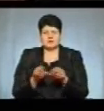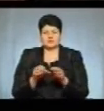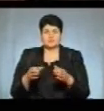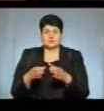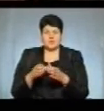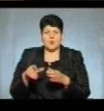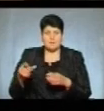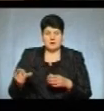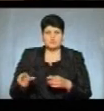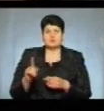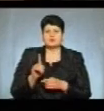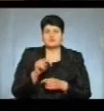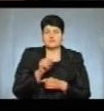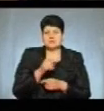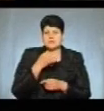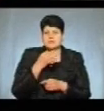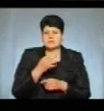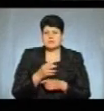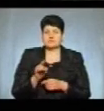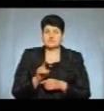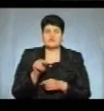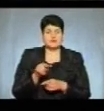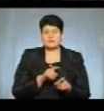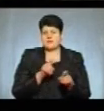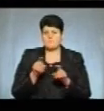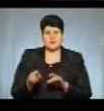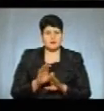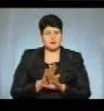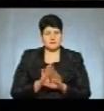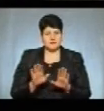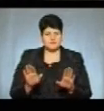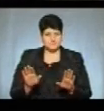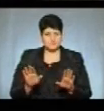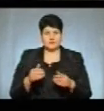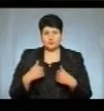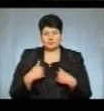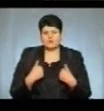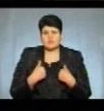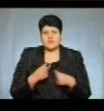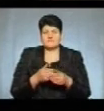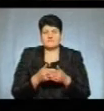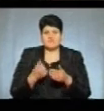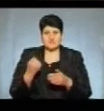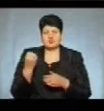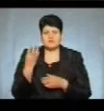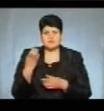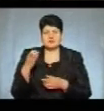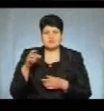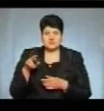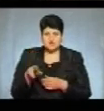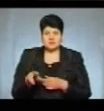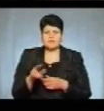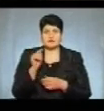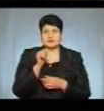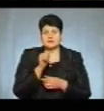він сказав, що він не перейде. Тому і я від 14 січня